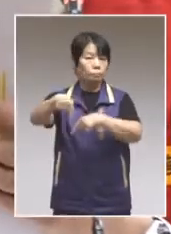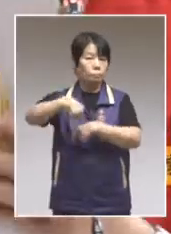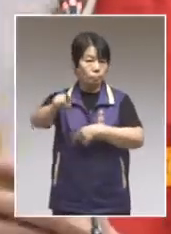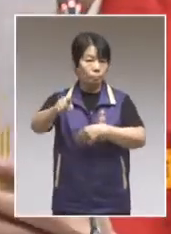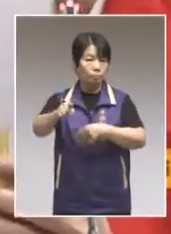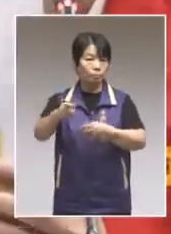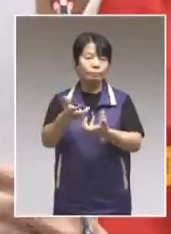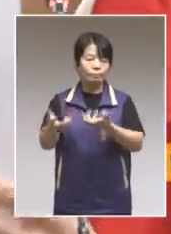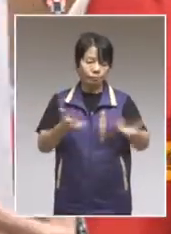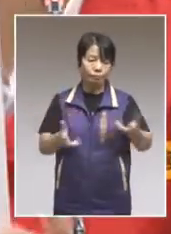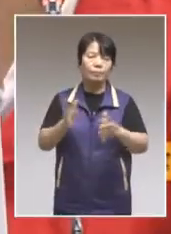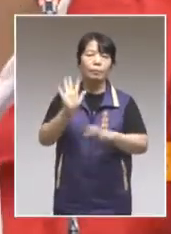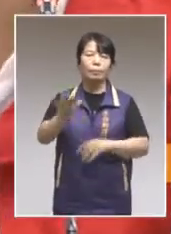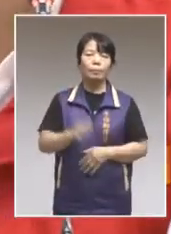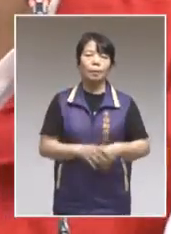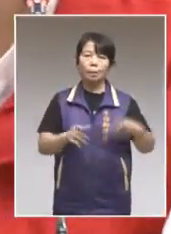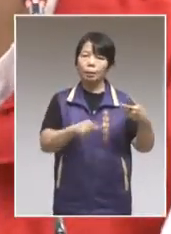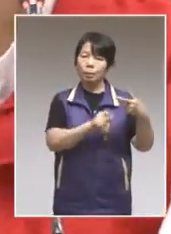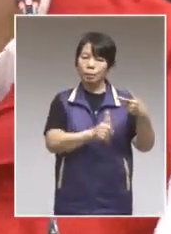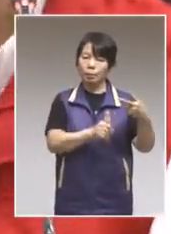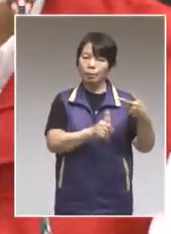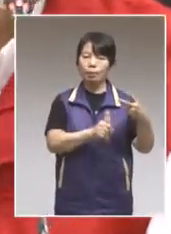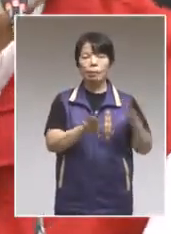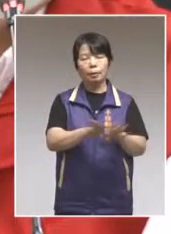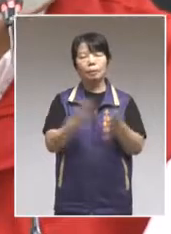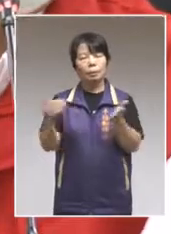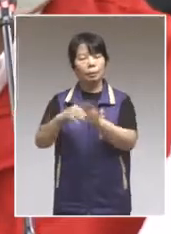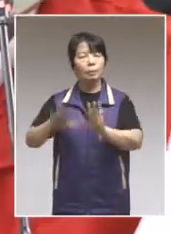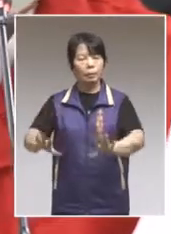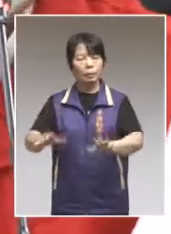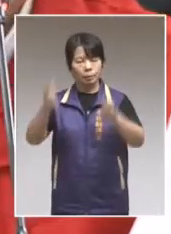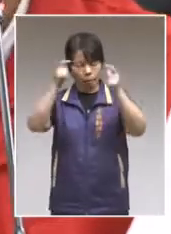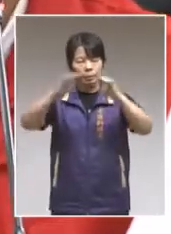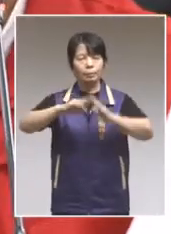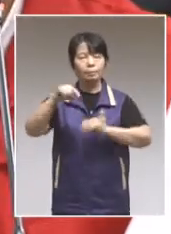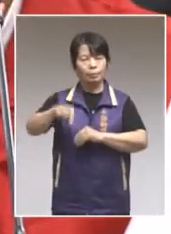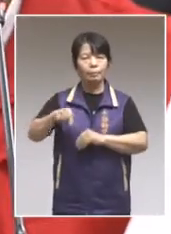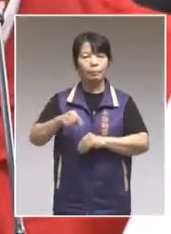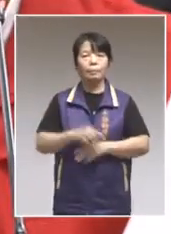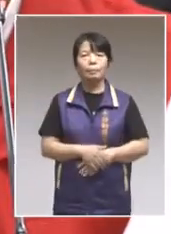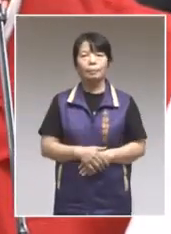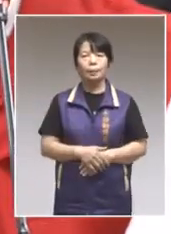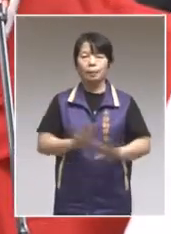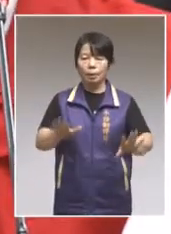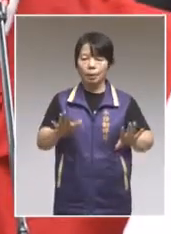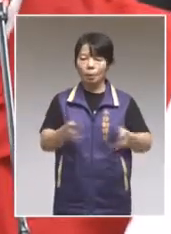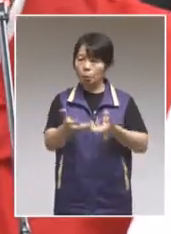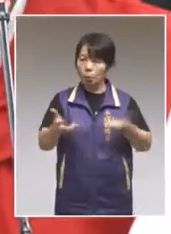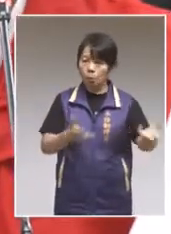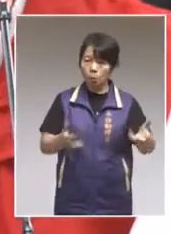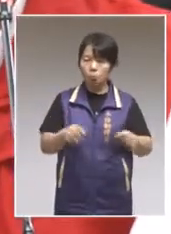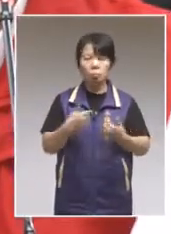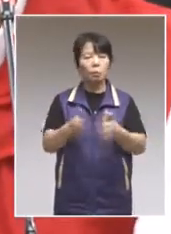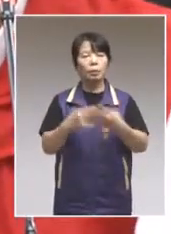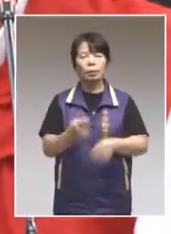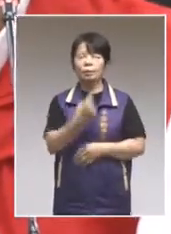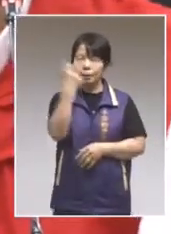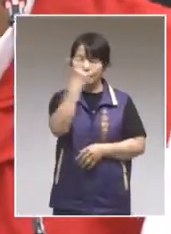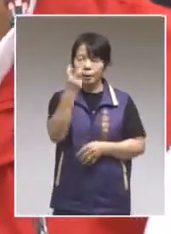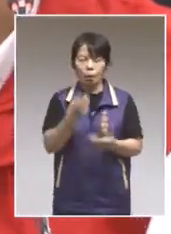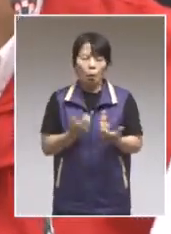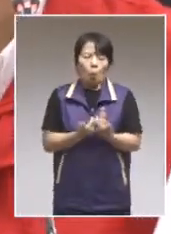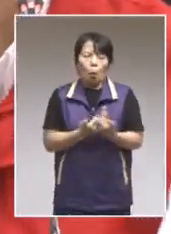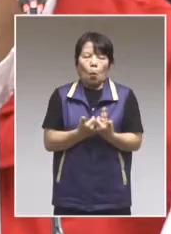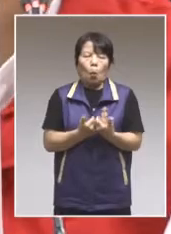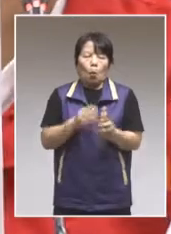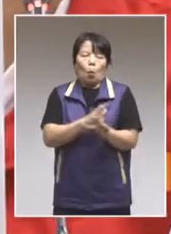从二月开始高雄市就这样做啊，在这里也跟大家做说明，就不会在采检站这样人挤人啊，就在我